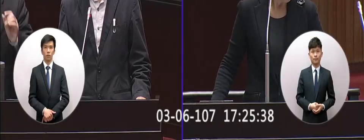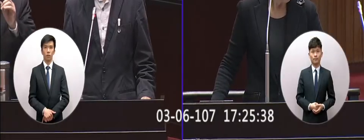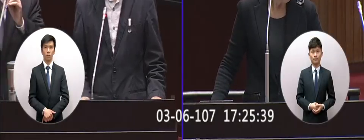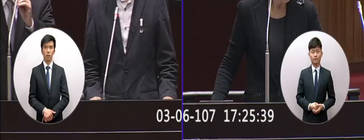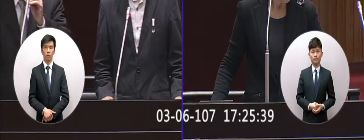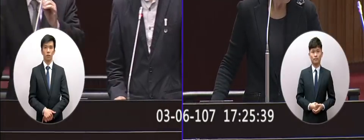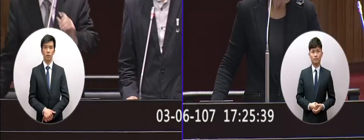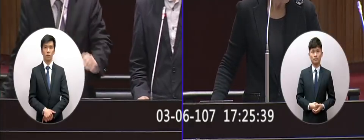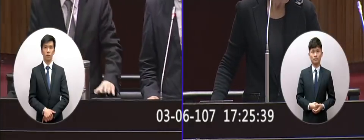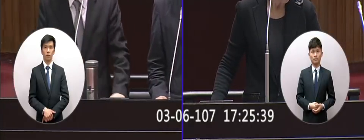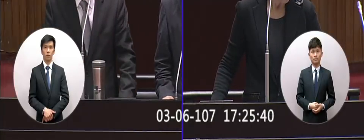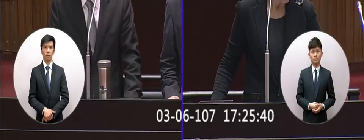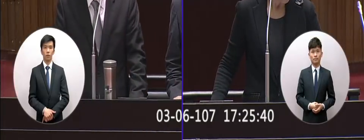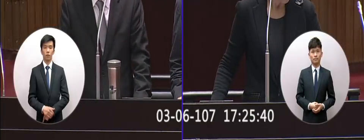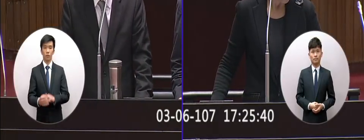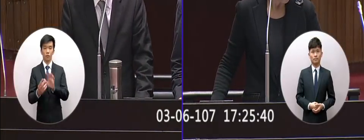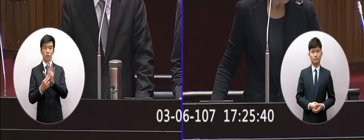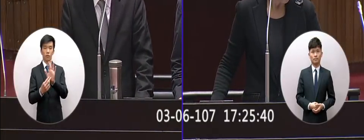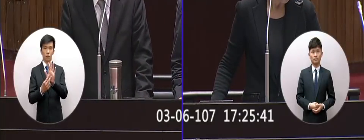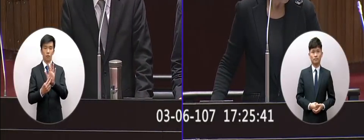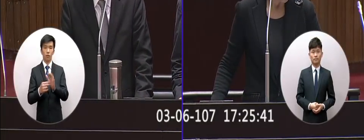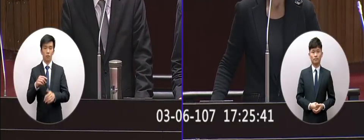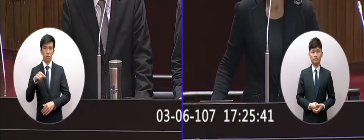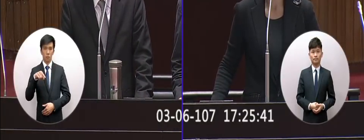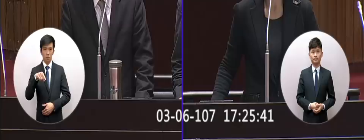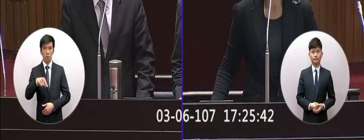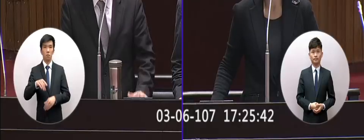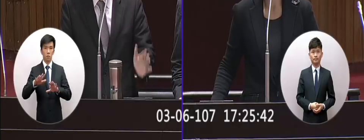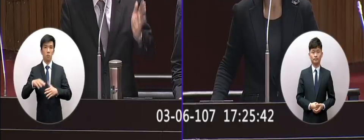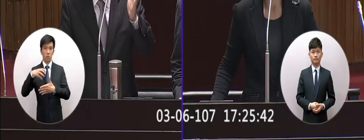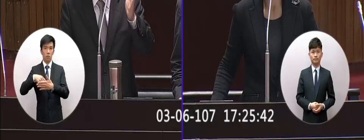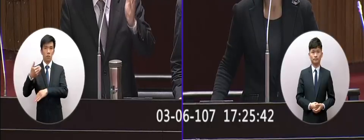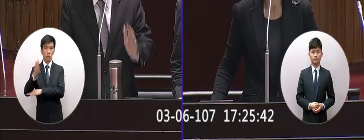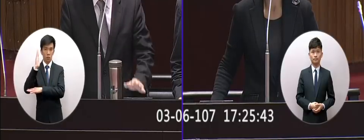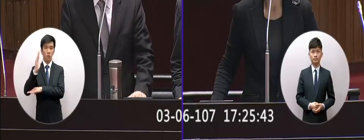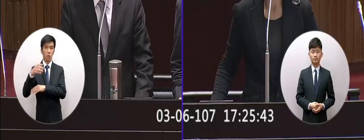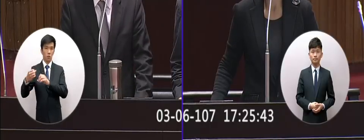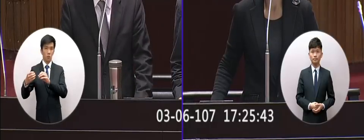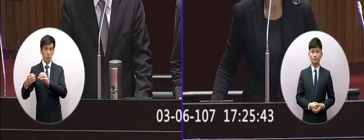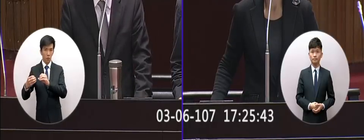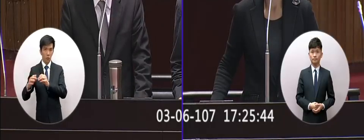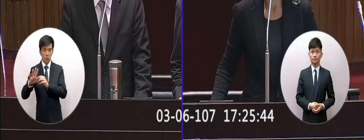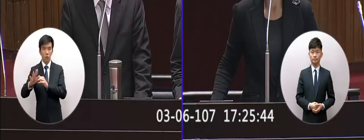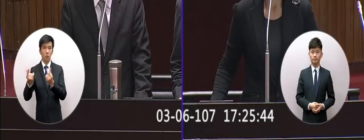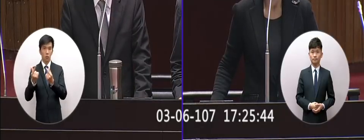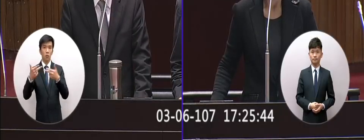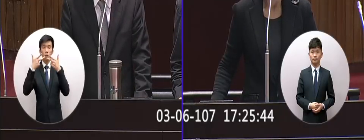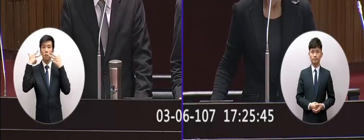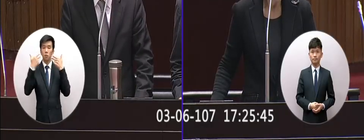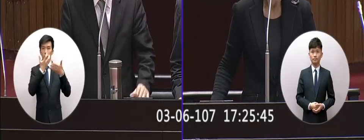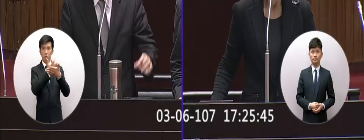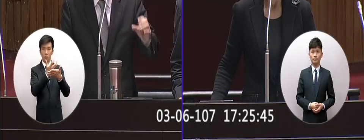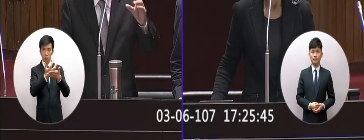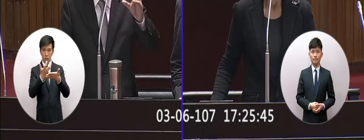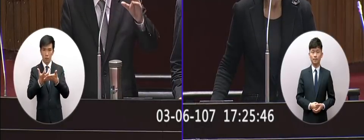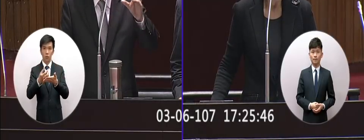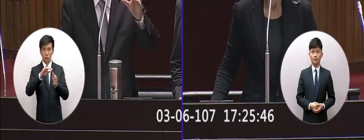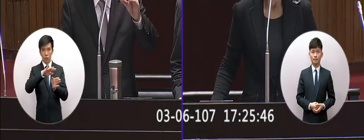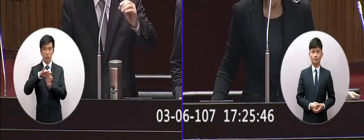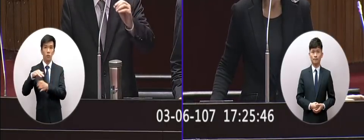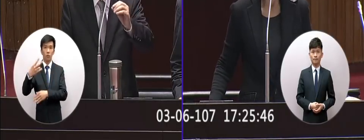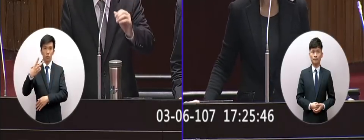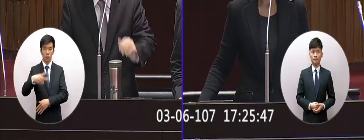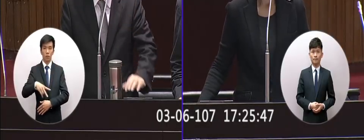这个目前内政部研议的是说，除了原住民的文字以外了哈，也可